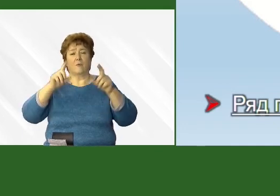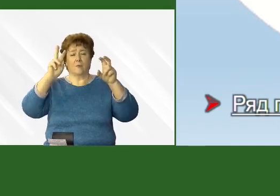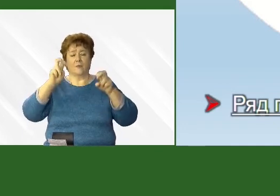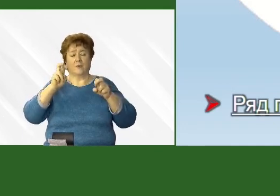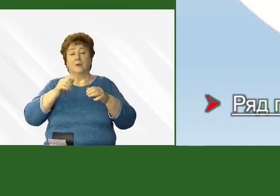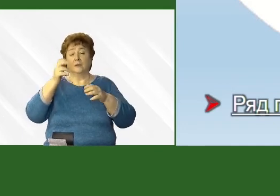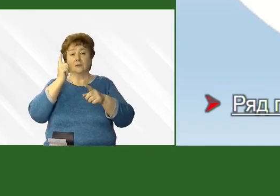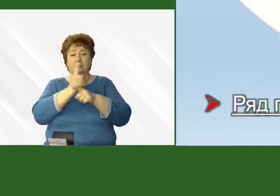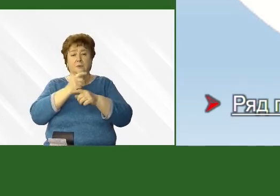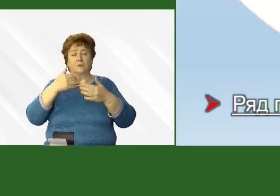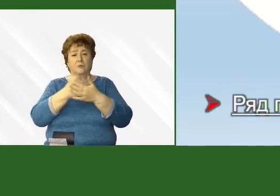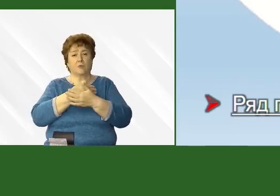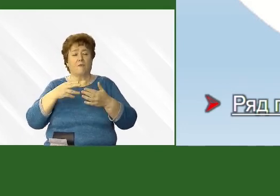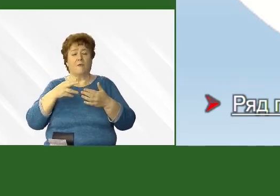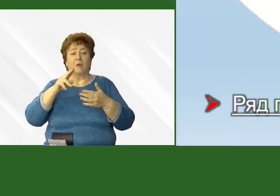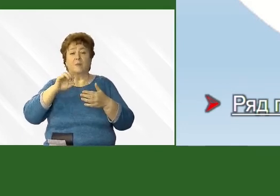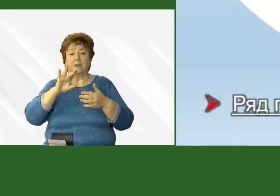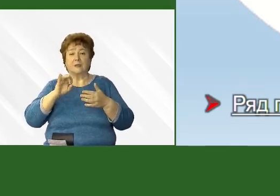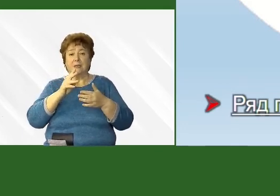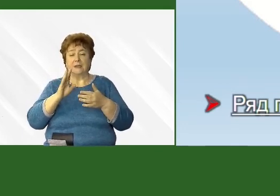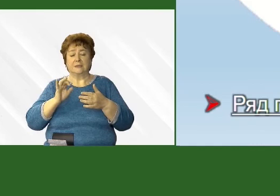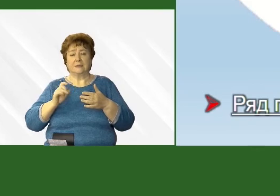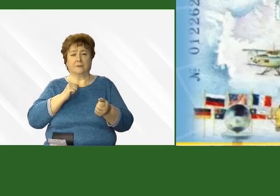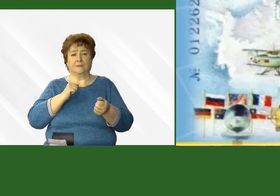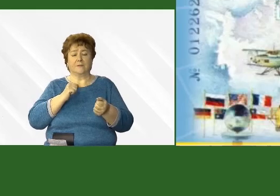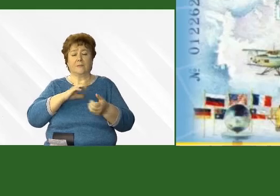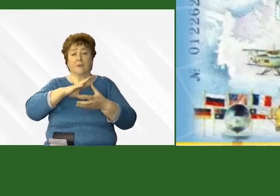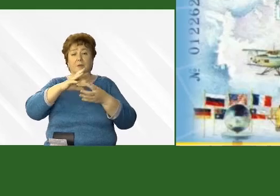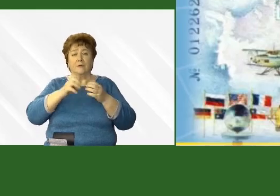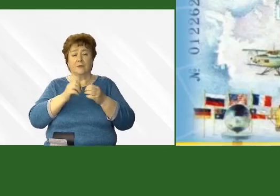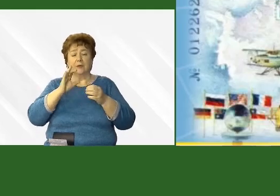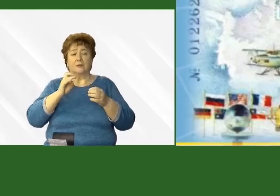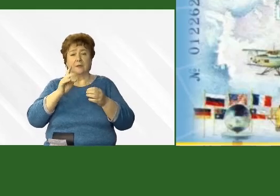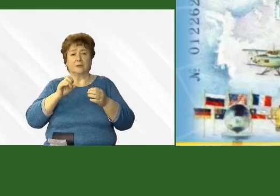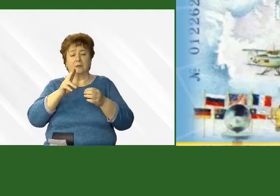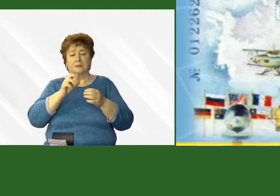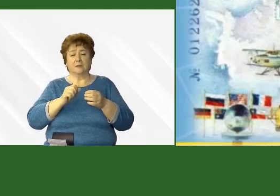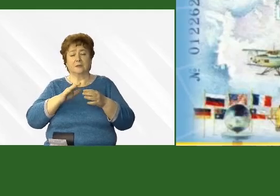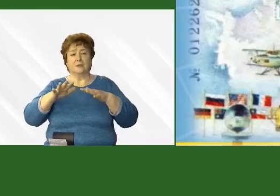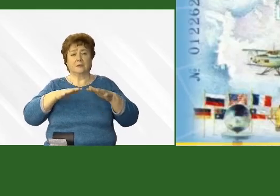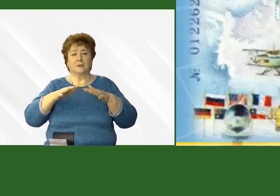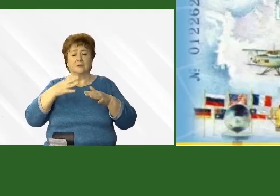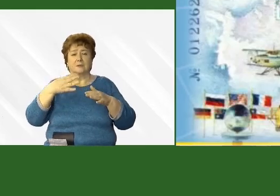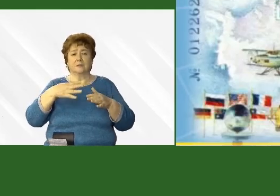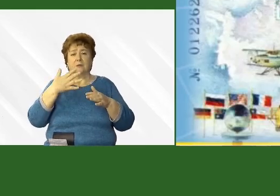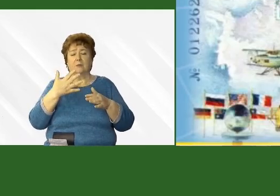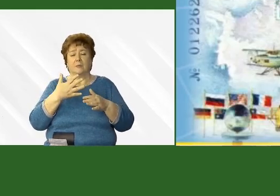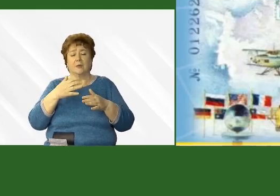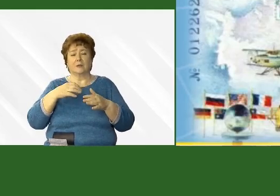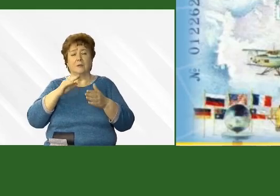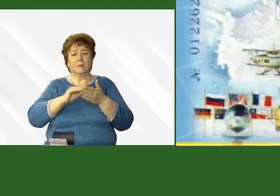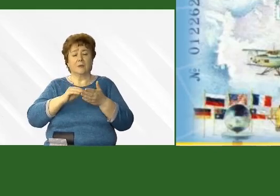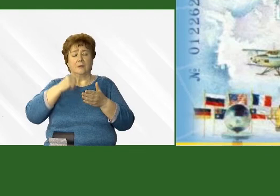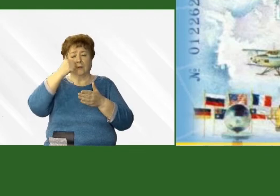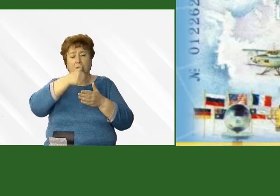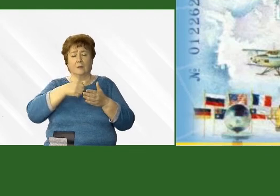запрещающий выдвигать новые претензии и расширять старые. Всего в Антарктиде действует около 45